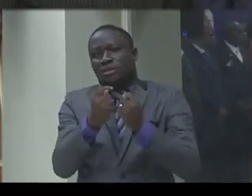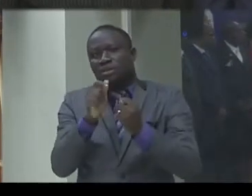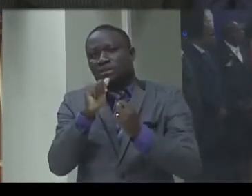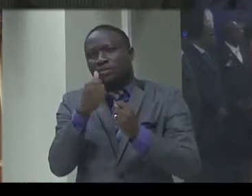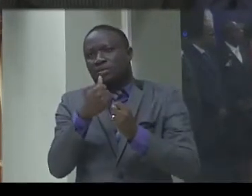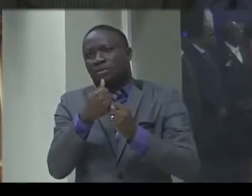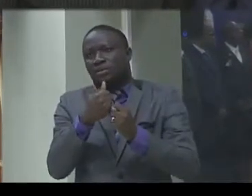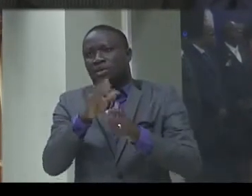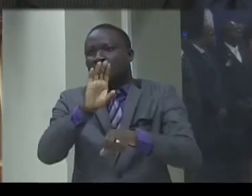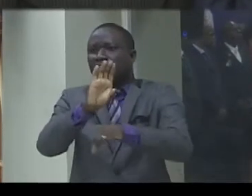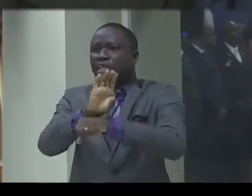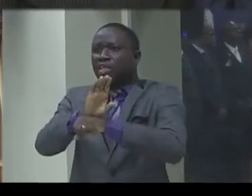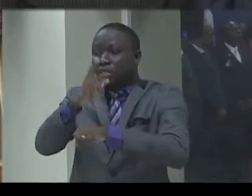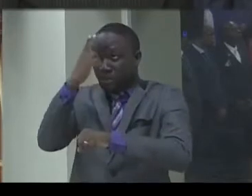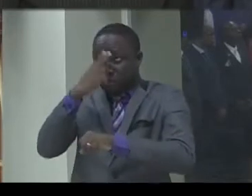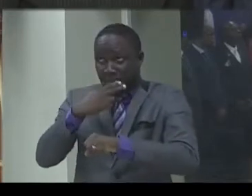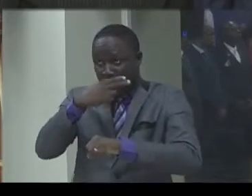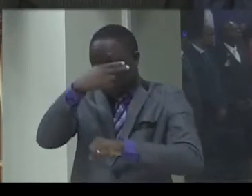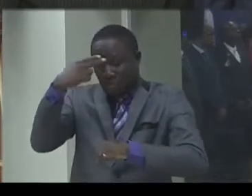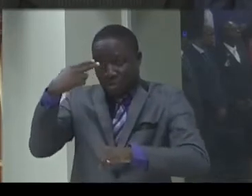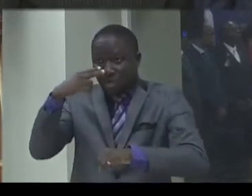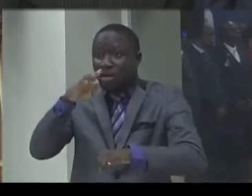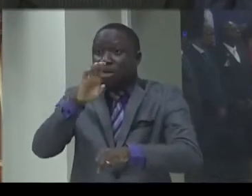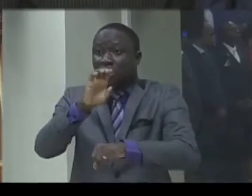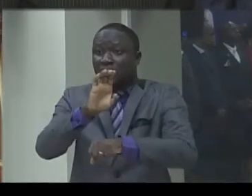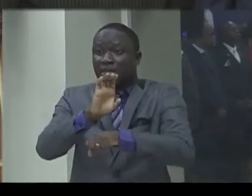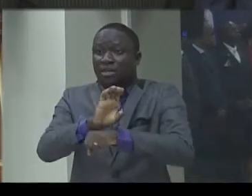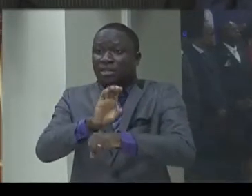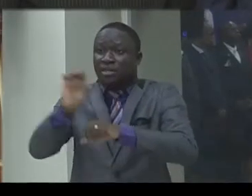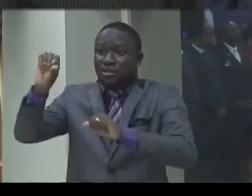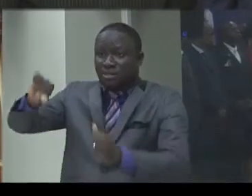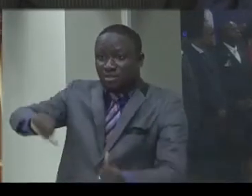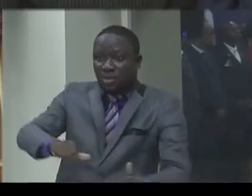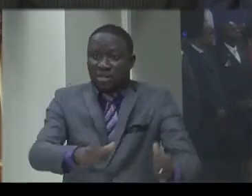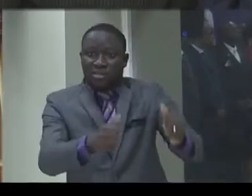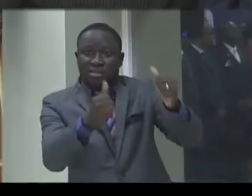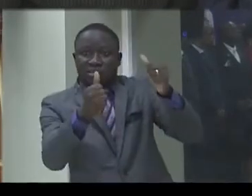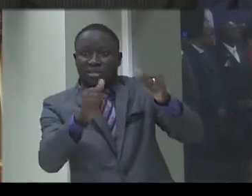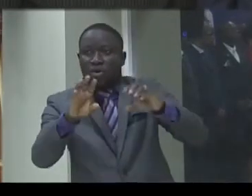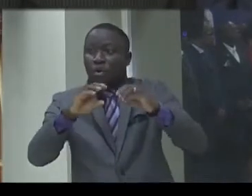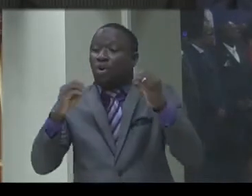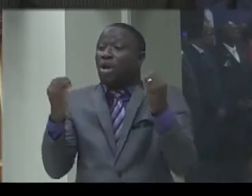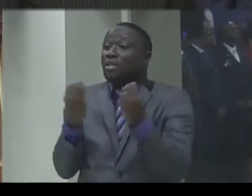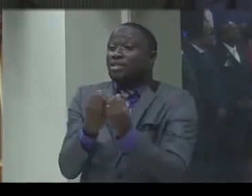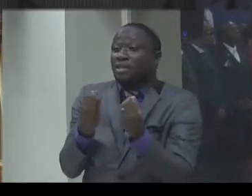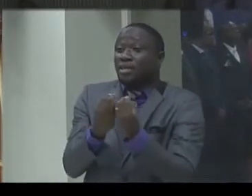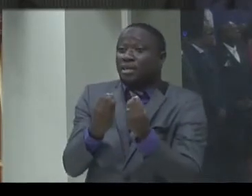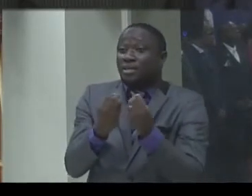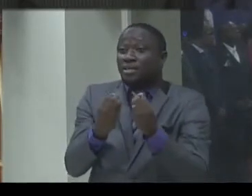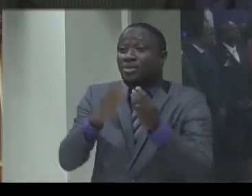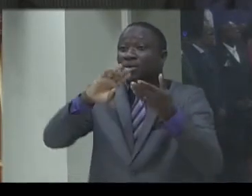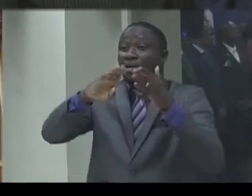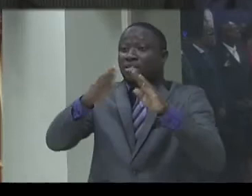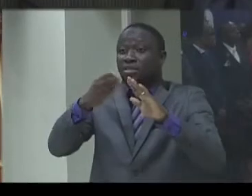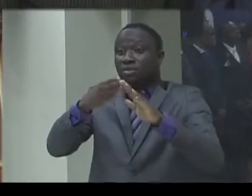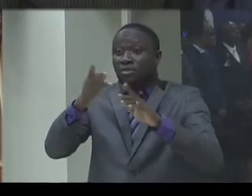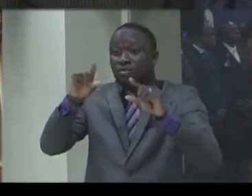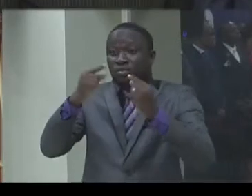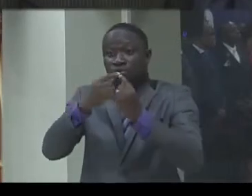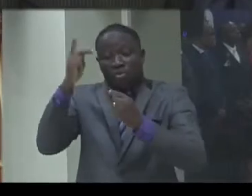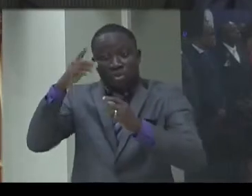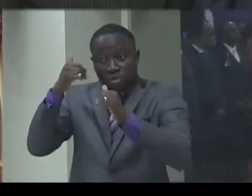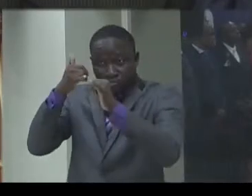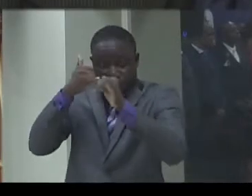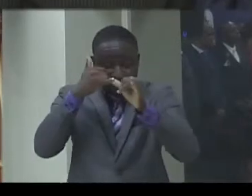la l'Eglise katolik ak l'Eglise protestant organizasyon katye yo parti politik yo la